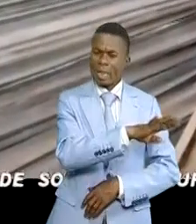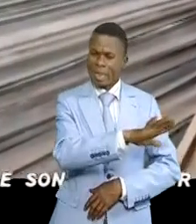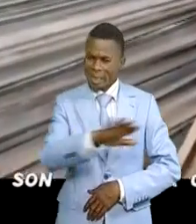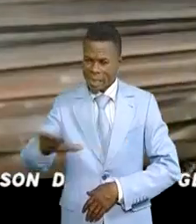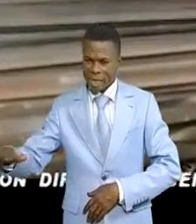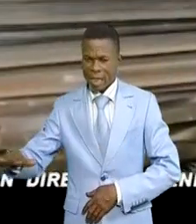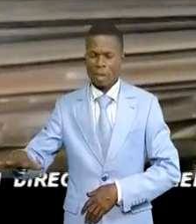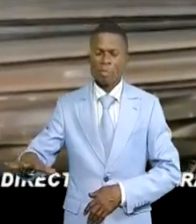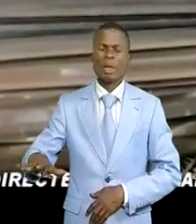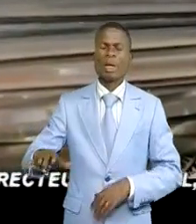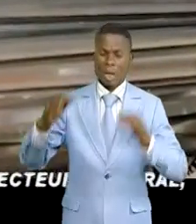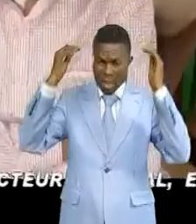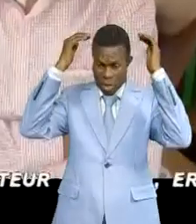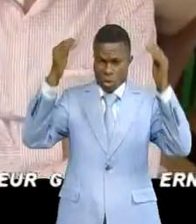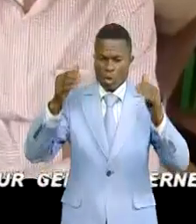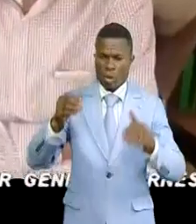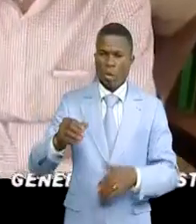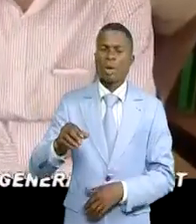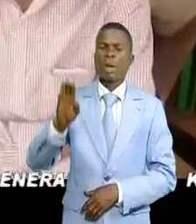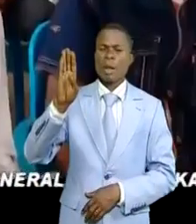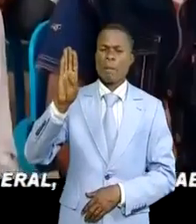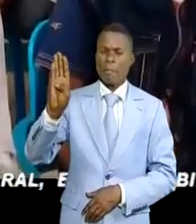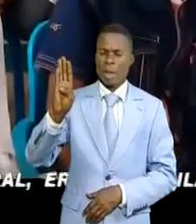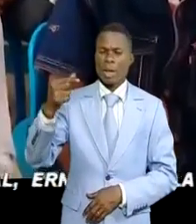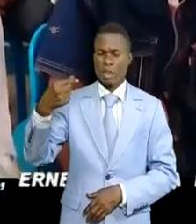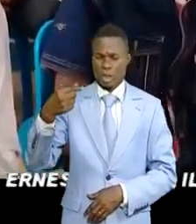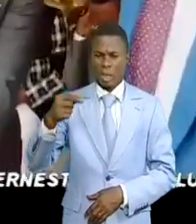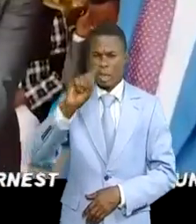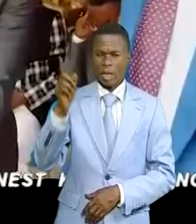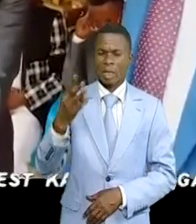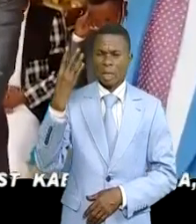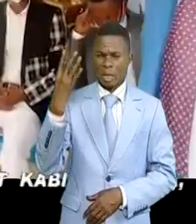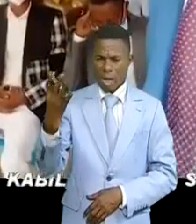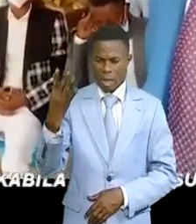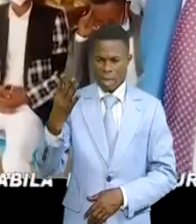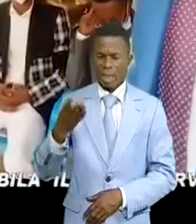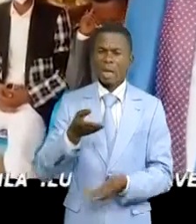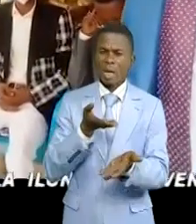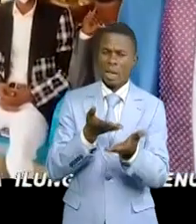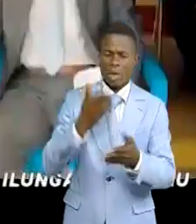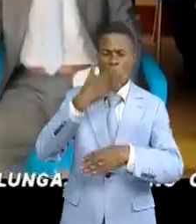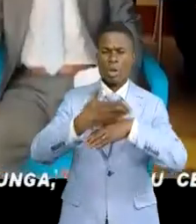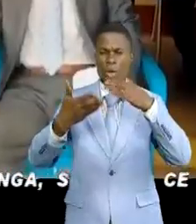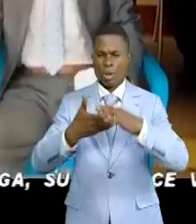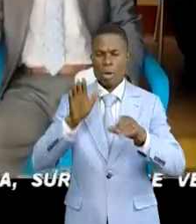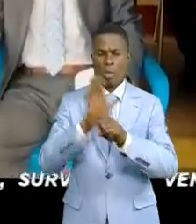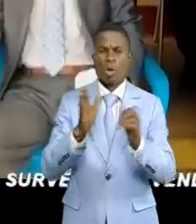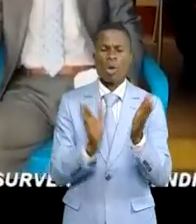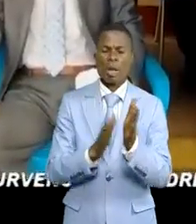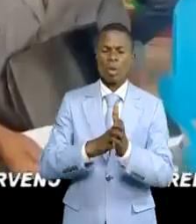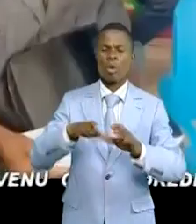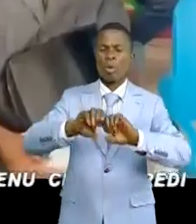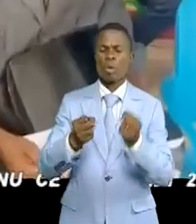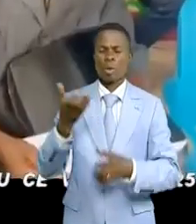tôles BG34 de 3 mètres pour la construction, la réhabilitation, la réflexion des écoles du